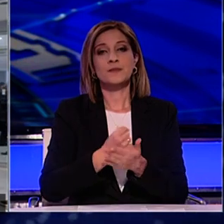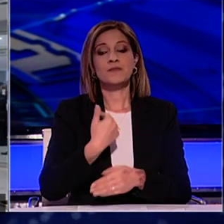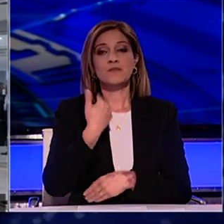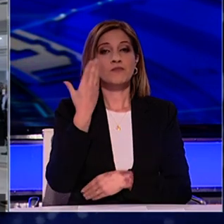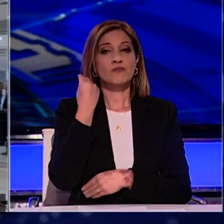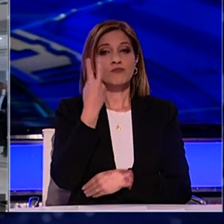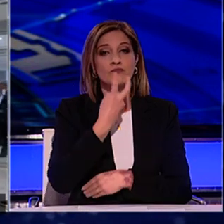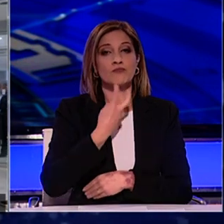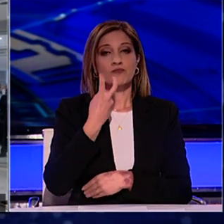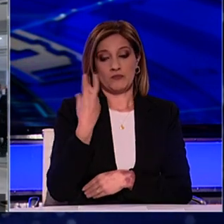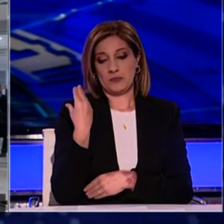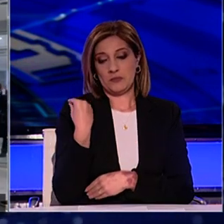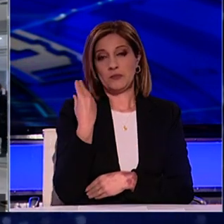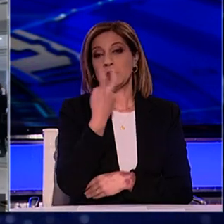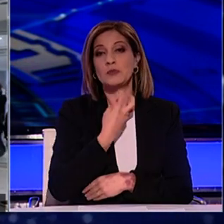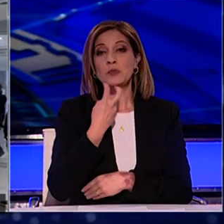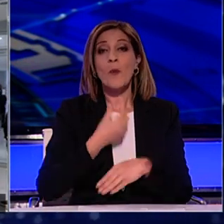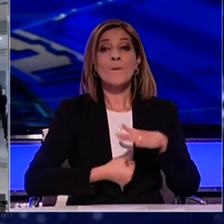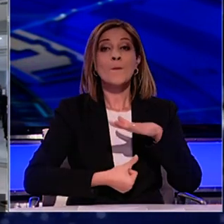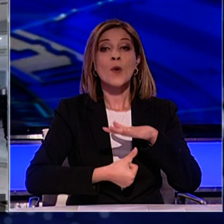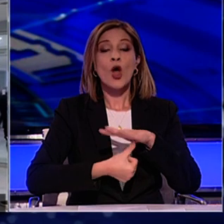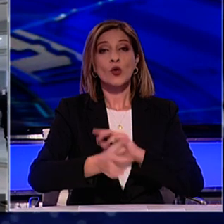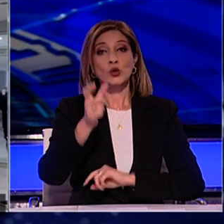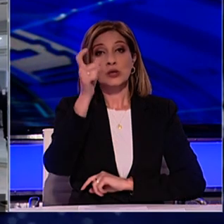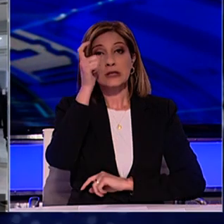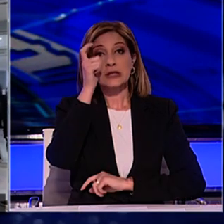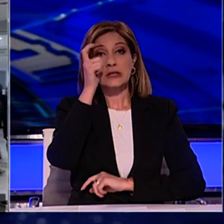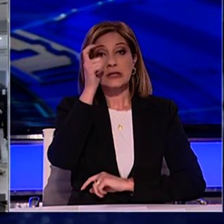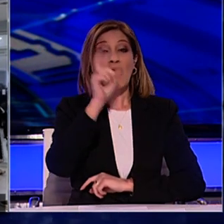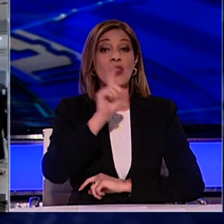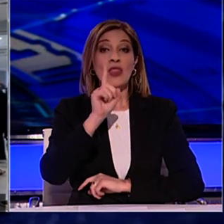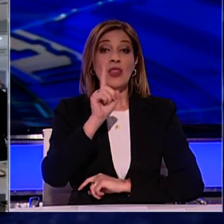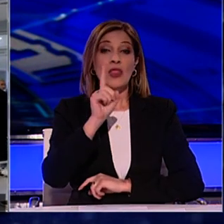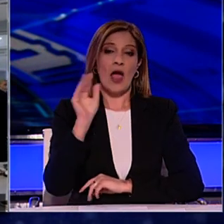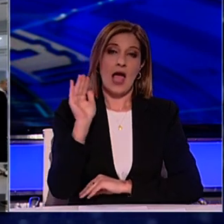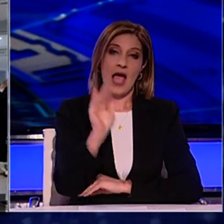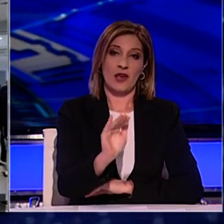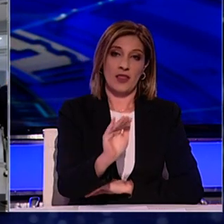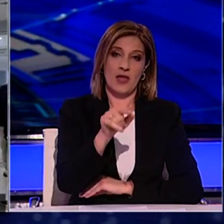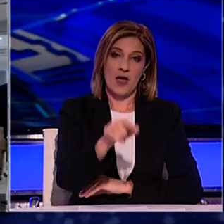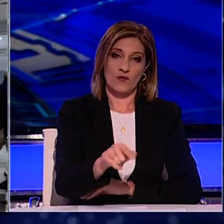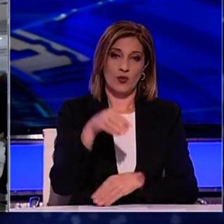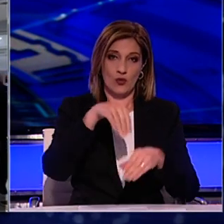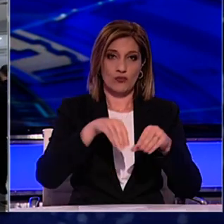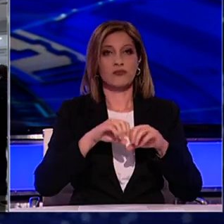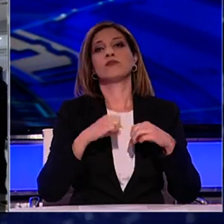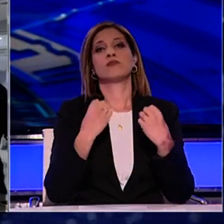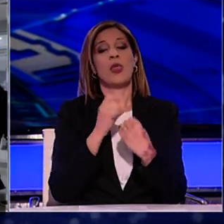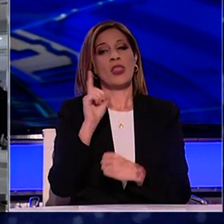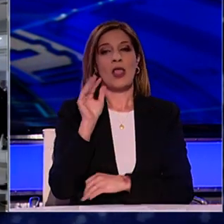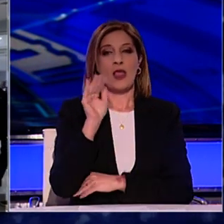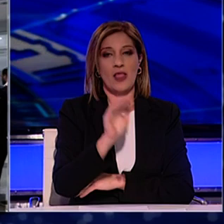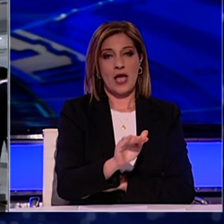σύμφωνα με τελευταία πληροφόρηση ο πρόεδρος της Δημοκρατίας δεν αναμένεται να συμμετέχει στο